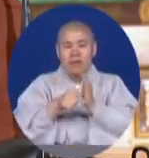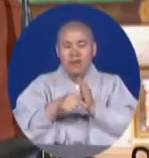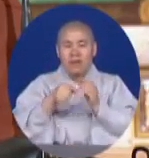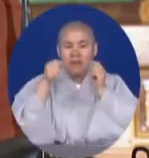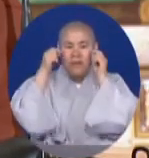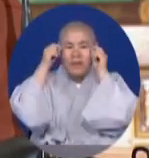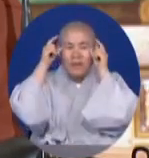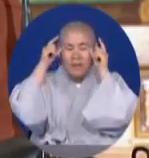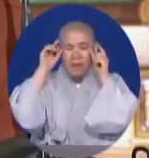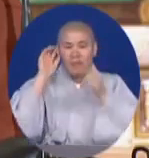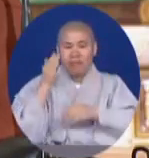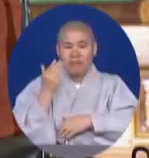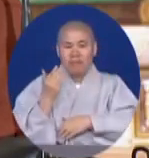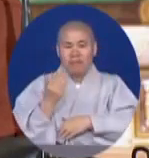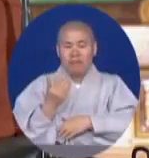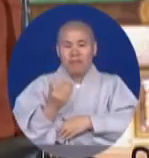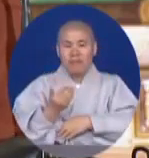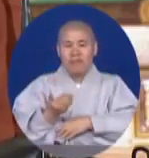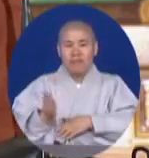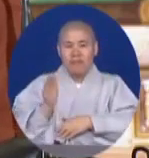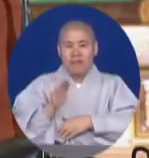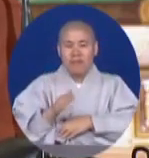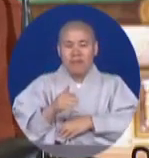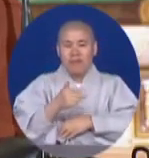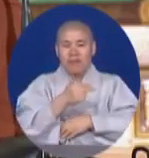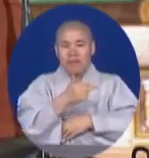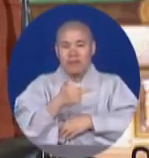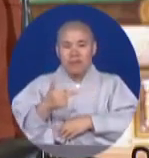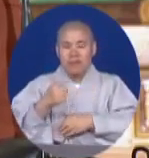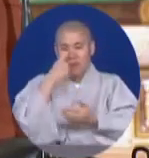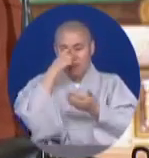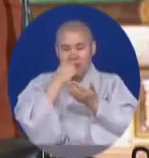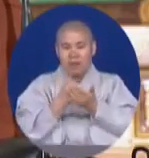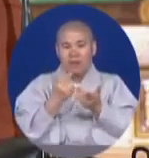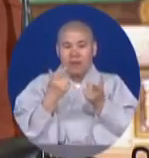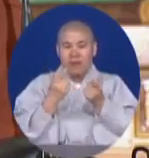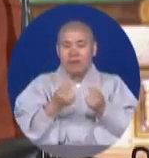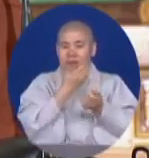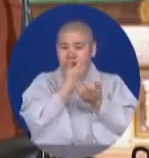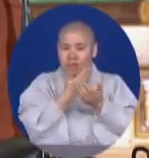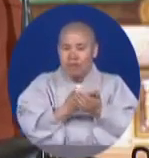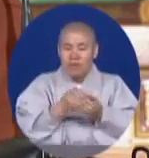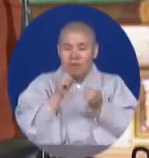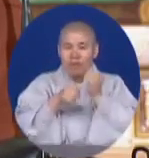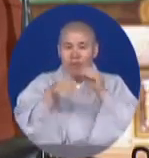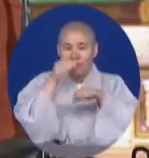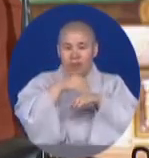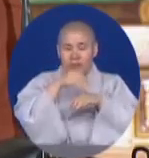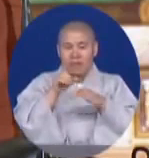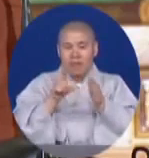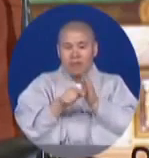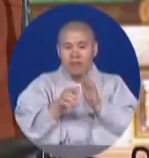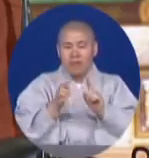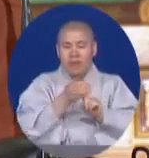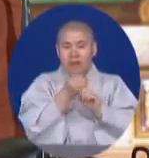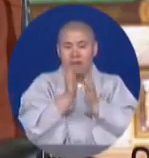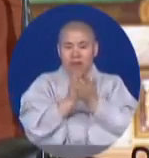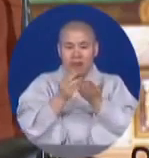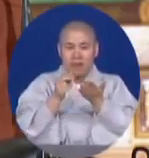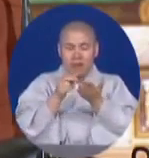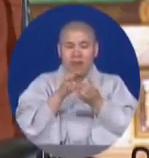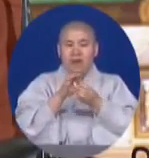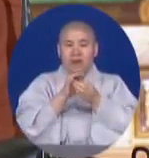그게요. 그러니까 이 선지식이 그만큼 중요하고 이 수행할 때는 이렇게 경전에 의해서 점검을 해야